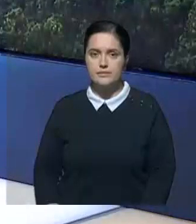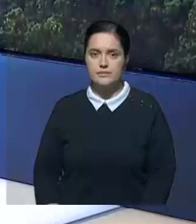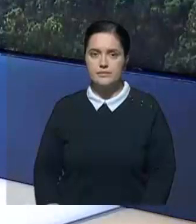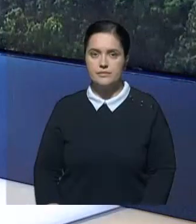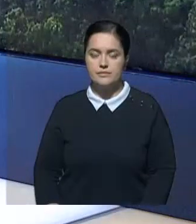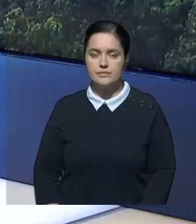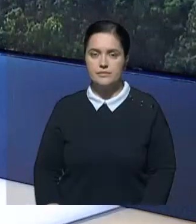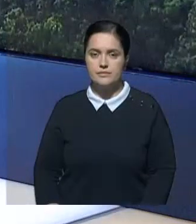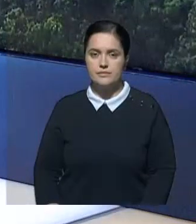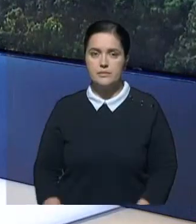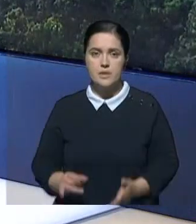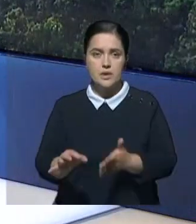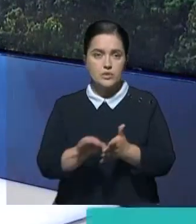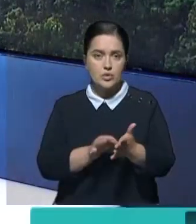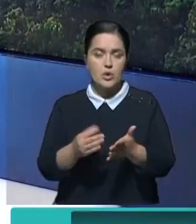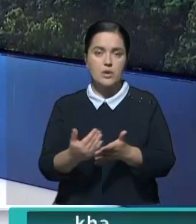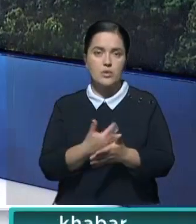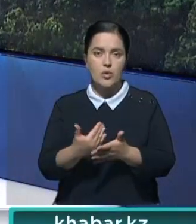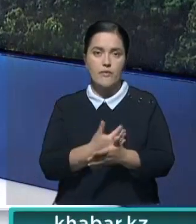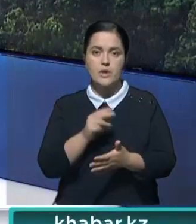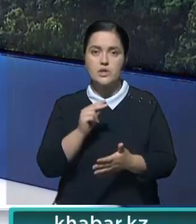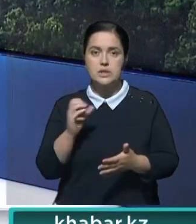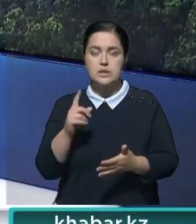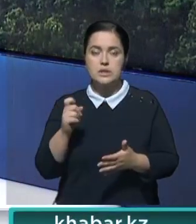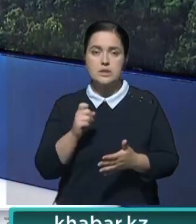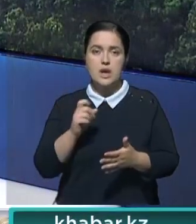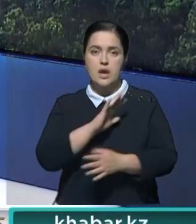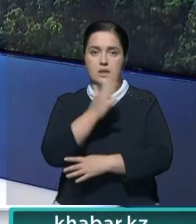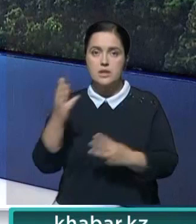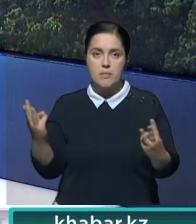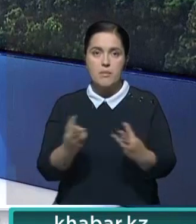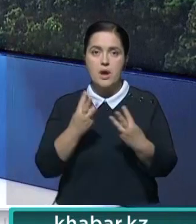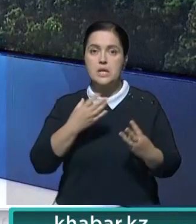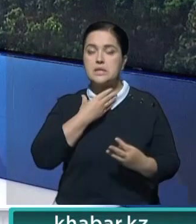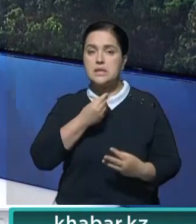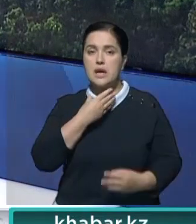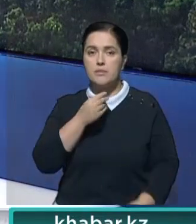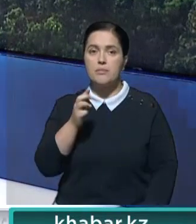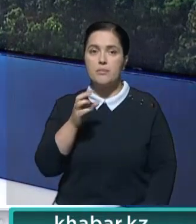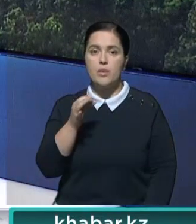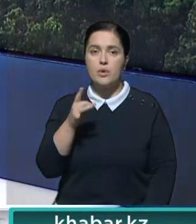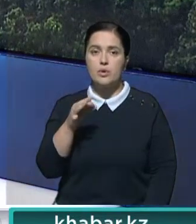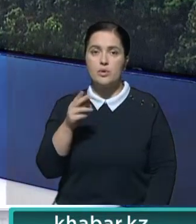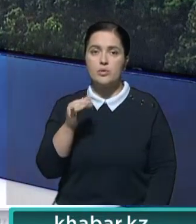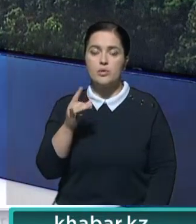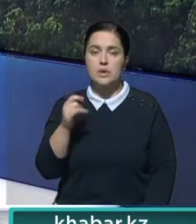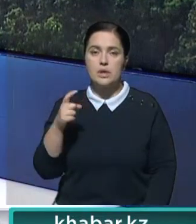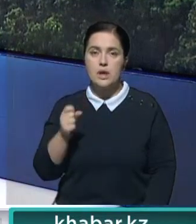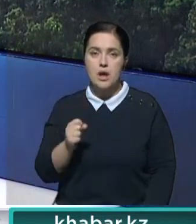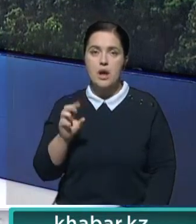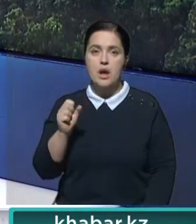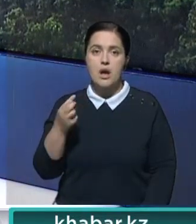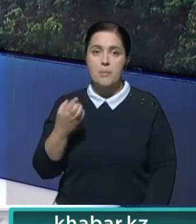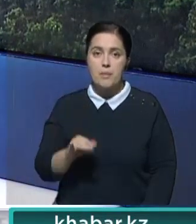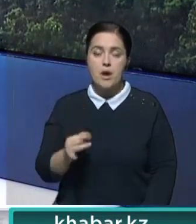и теперь во всем по порядку выпуск начнем со срочной новости режим ЧС из-за лесных пожаров объявили в Семее и бородулихинском районе области Абай